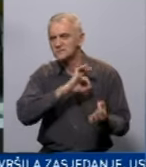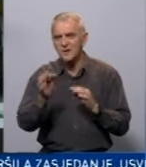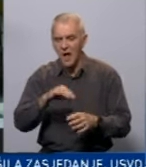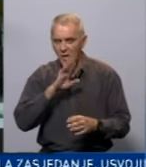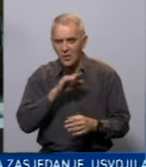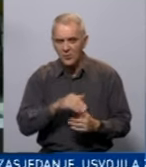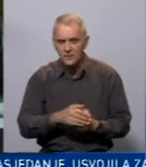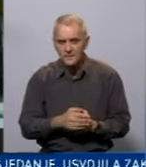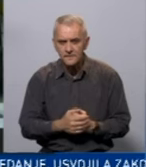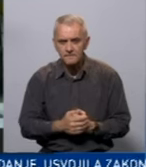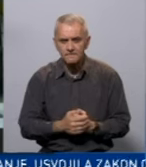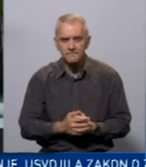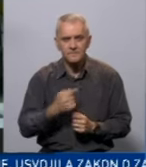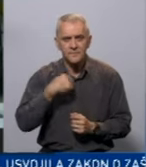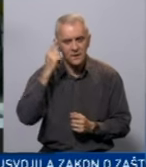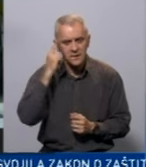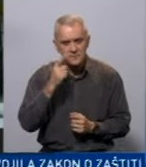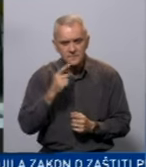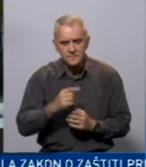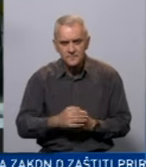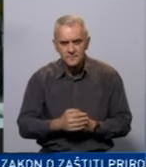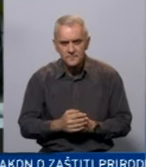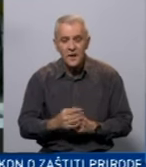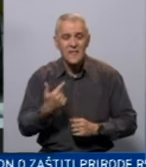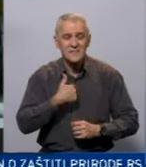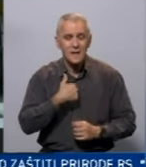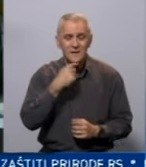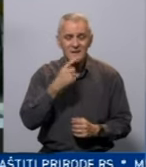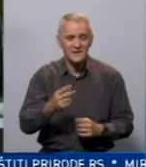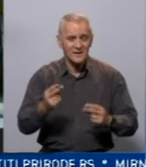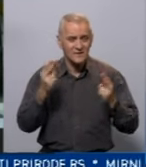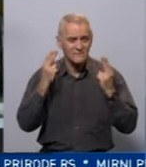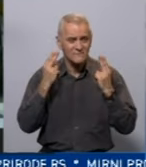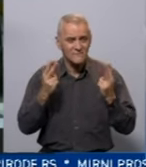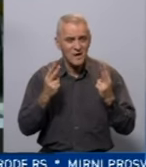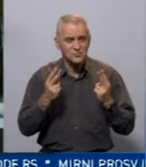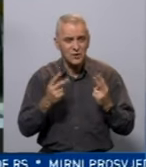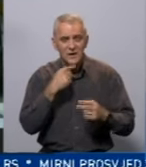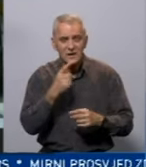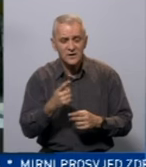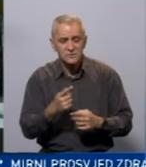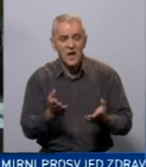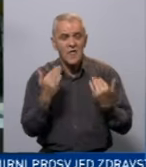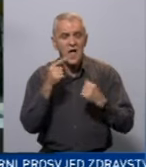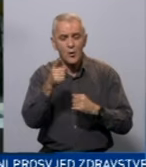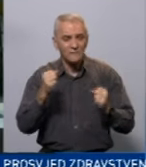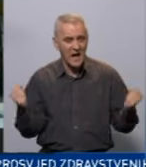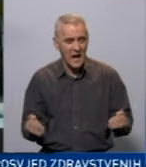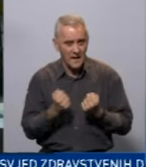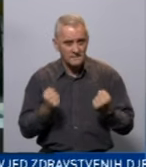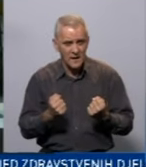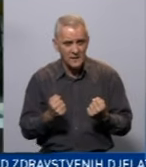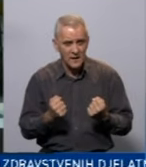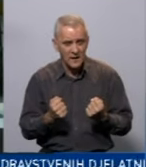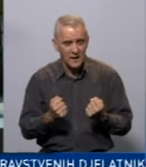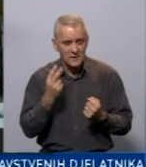istina se tu ne može sakriti. I ja bih rekao da je važno podsjetiti da uprkos ovoj kampanji poricanja u Srbiji je